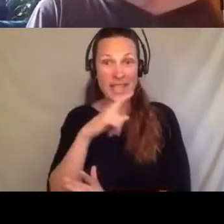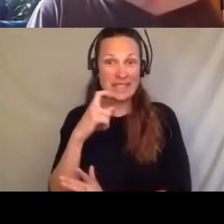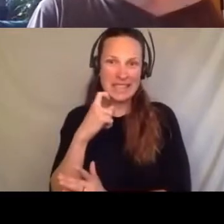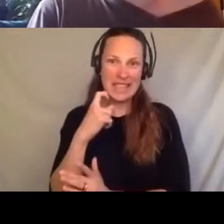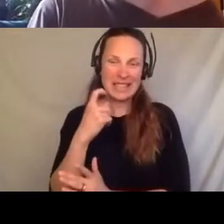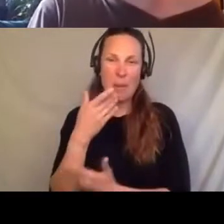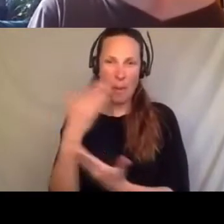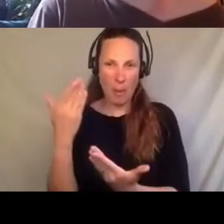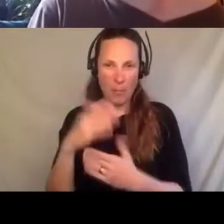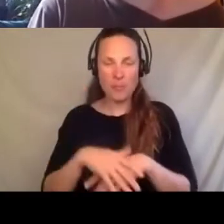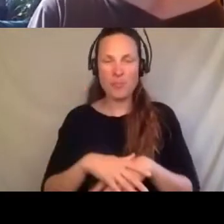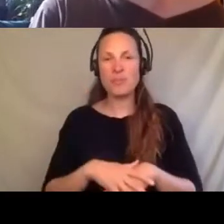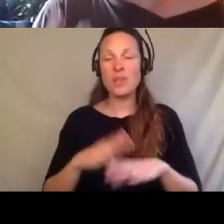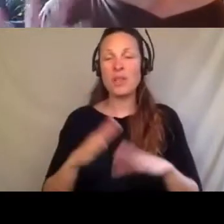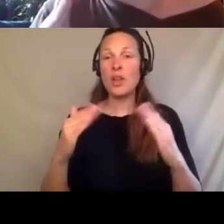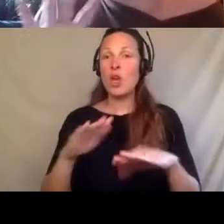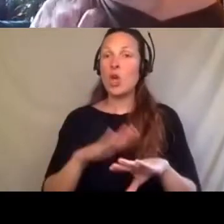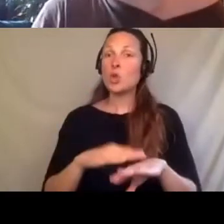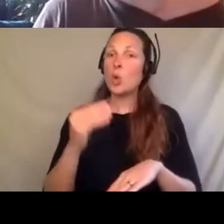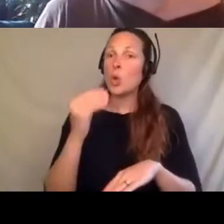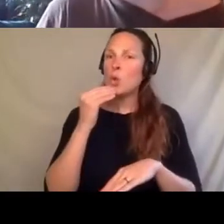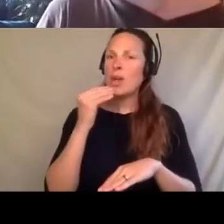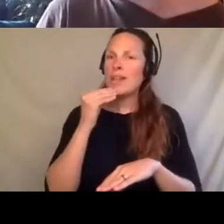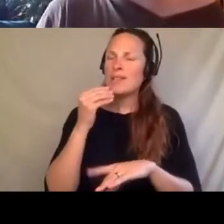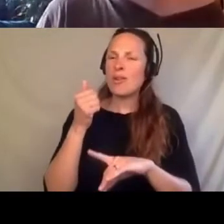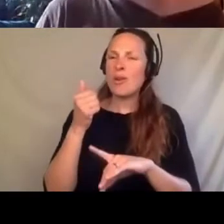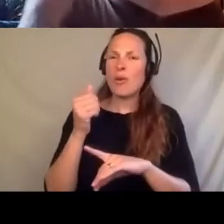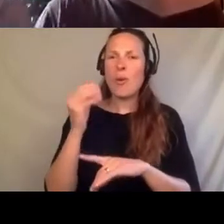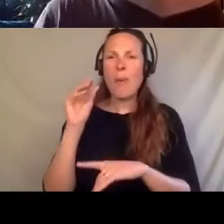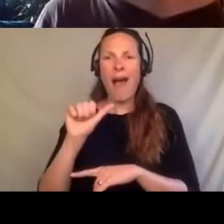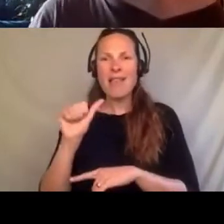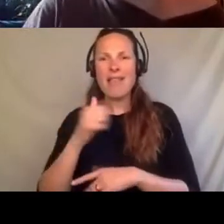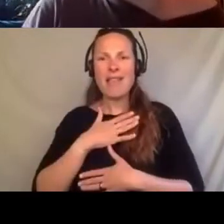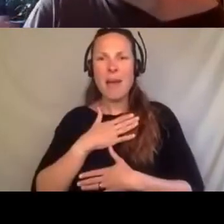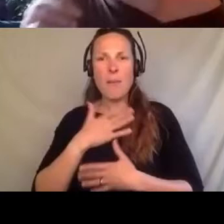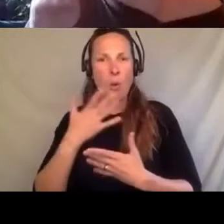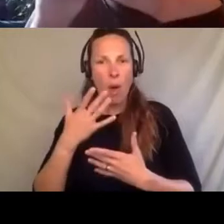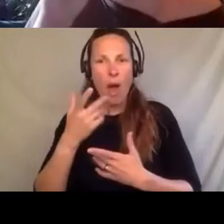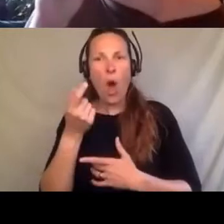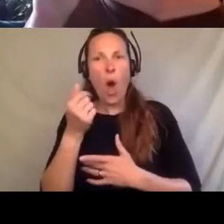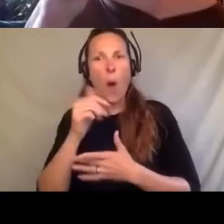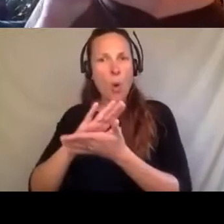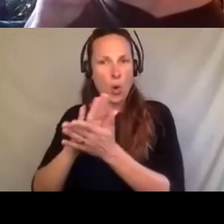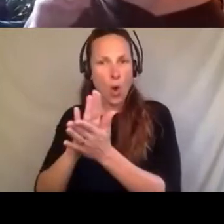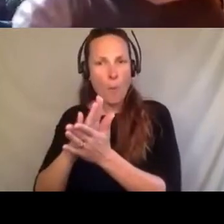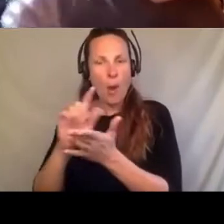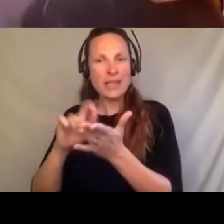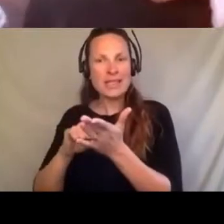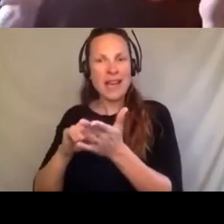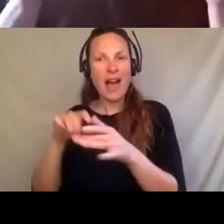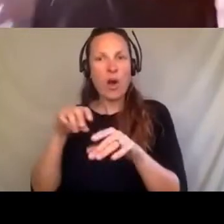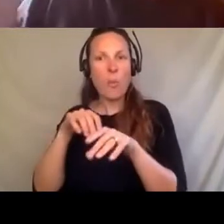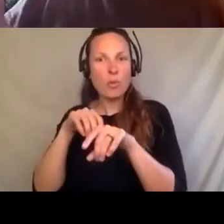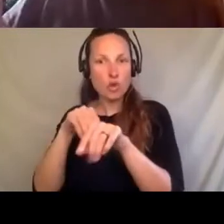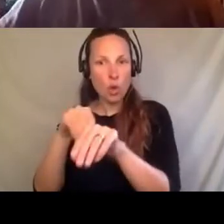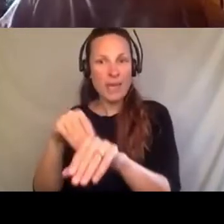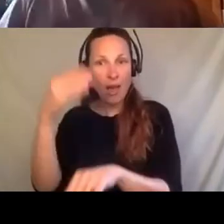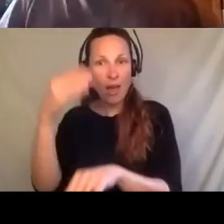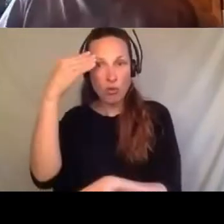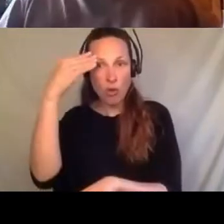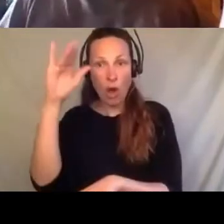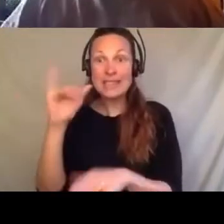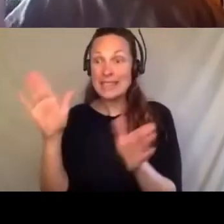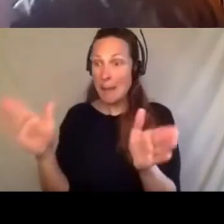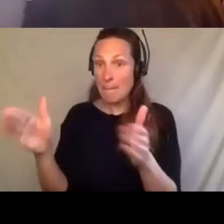Pour ses besoins en nourriture, elle est moyennement gourmande. Un petit peu de compost lorsque vous faites votre semis. Donc, si vous faites ça dans